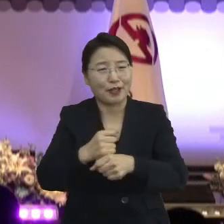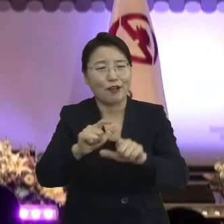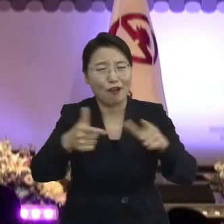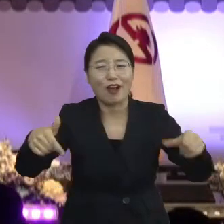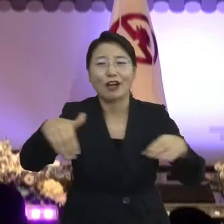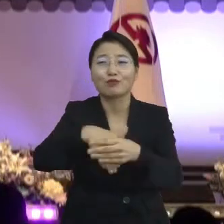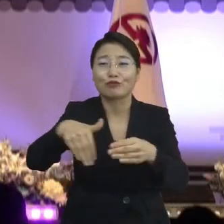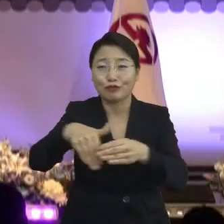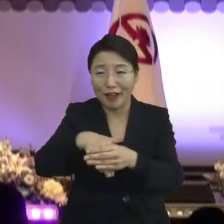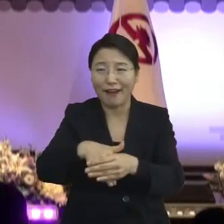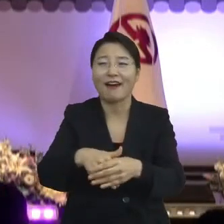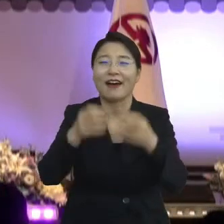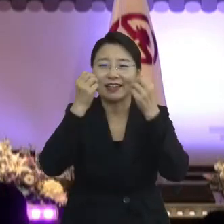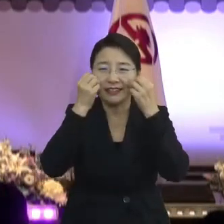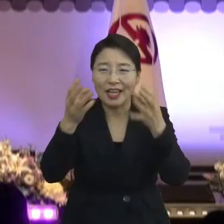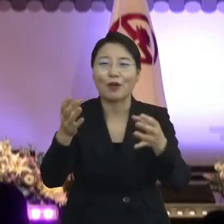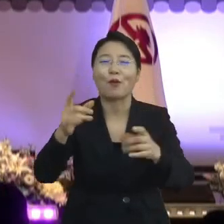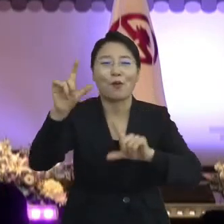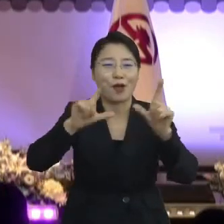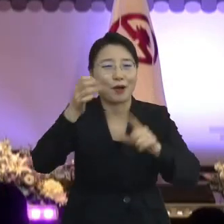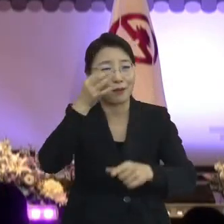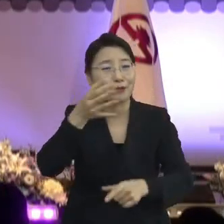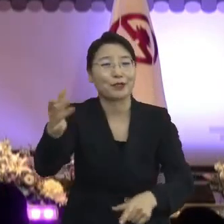콘텐츠를 새롭게 선보이겠습니다.